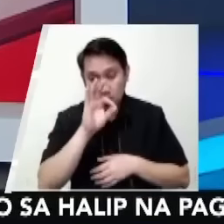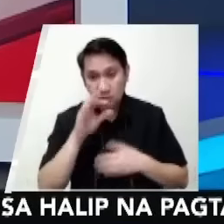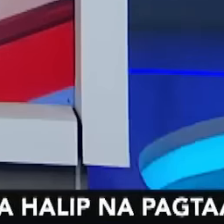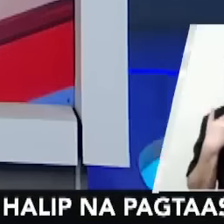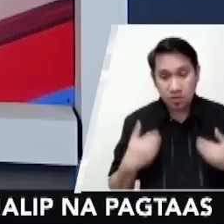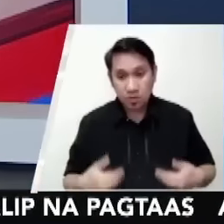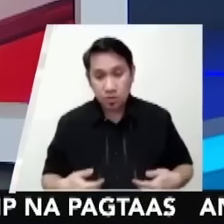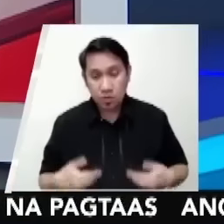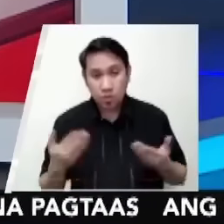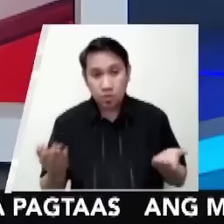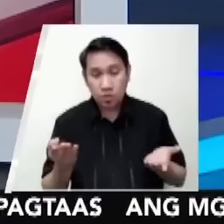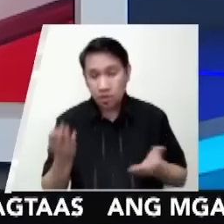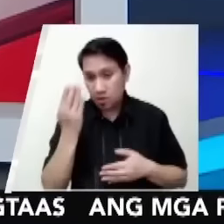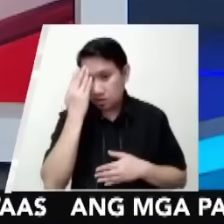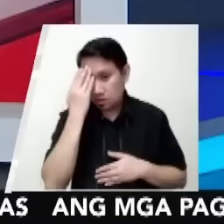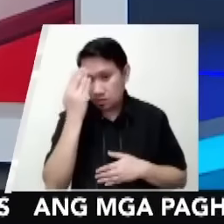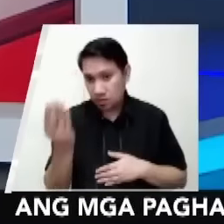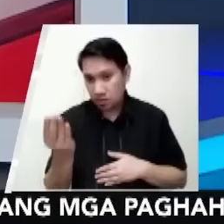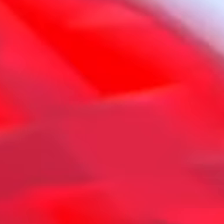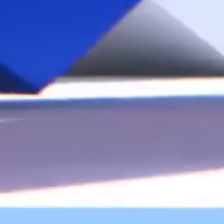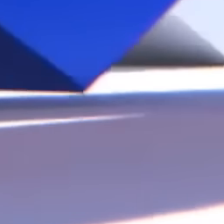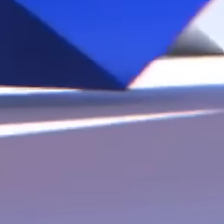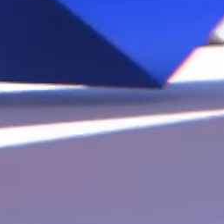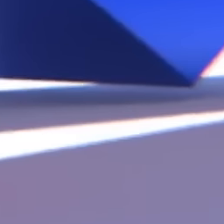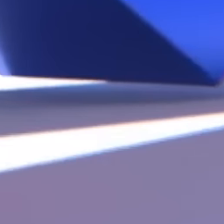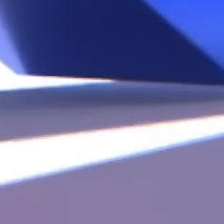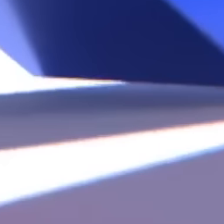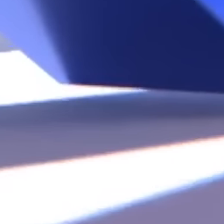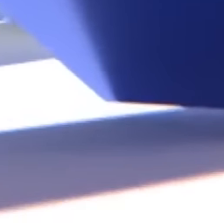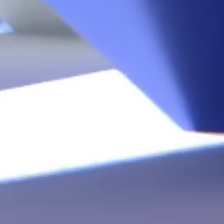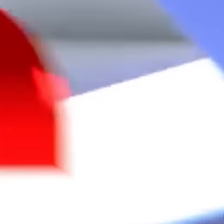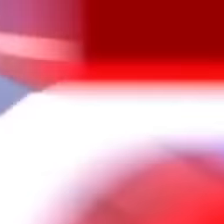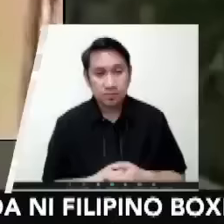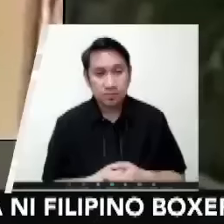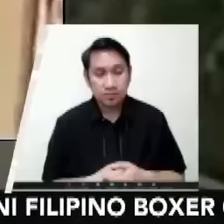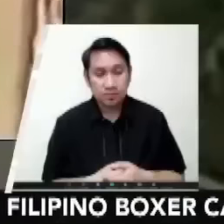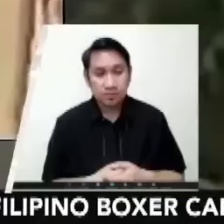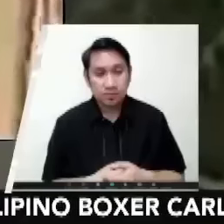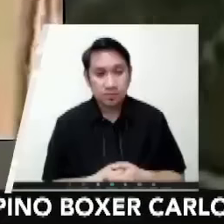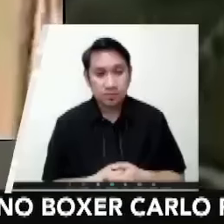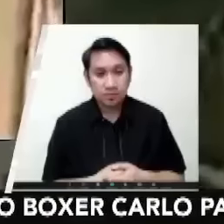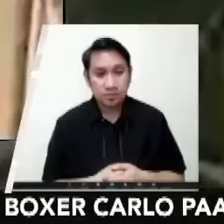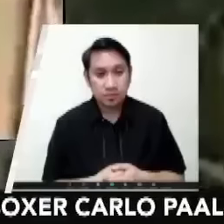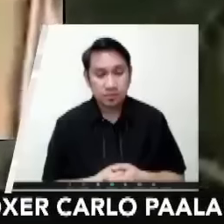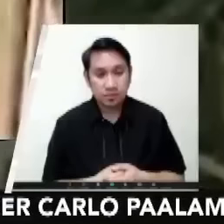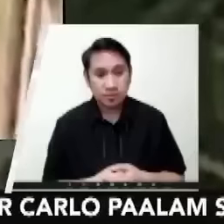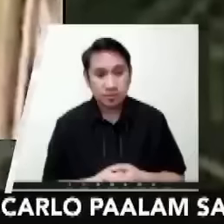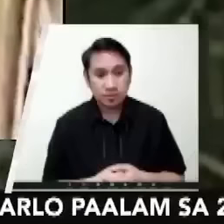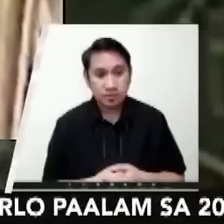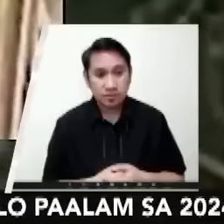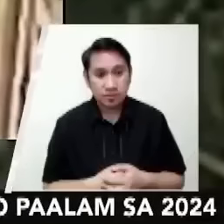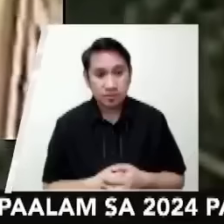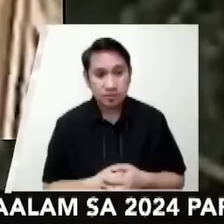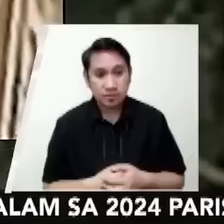Bulacan. Nakatutok si June Veneracion. Ayan na po, patulak na yan.